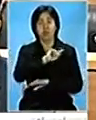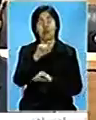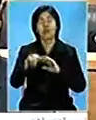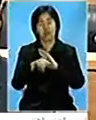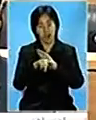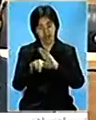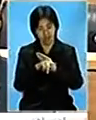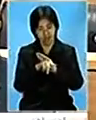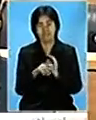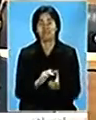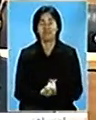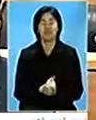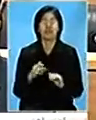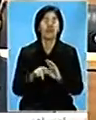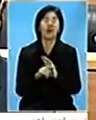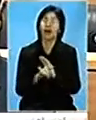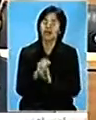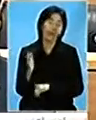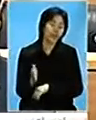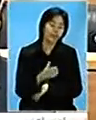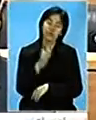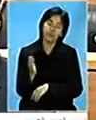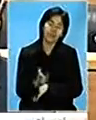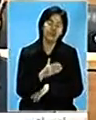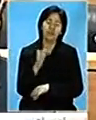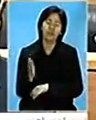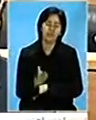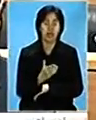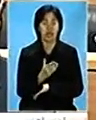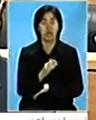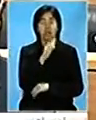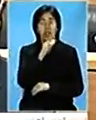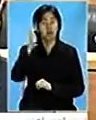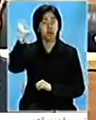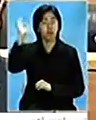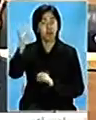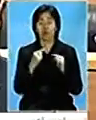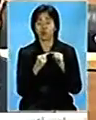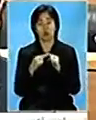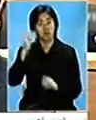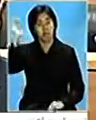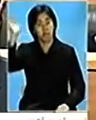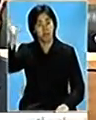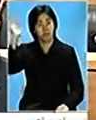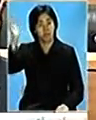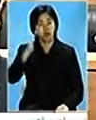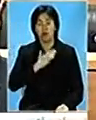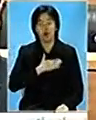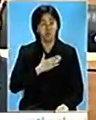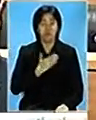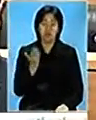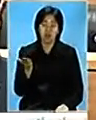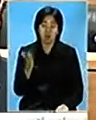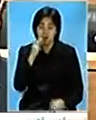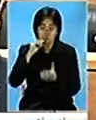วก็เรียบๆแต่ทีนี้ถ้าปล่อยไปอย่างนี้เนี่ยคือผมเนี่ยไม่ไปขอร้องคน